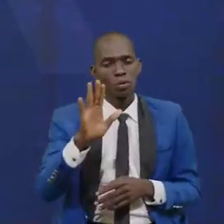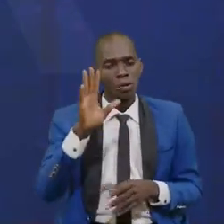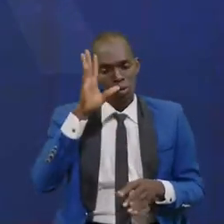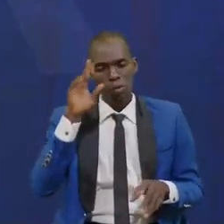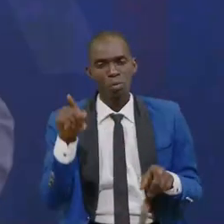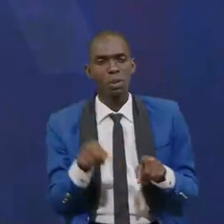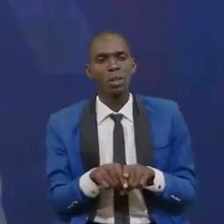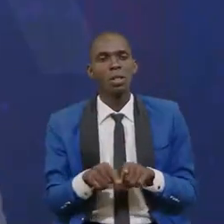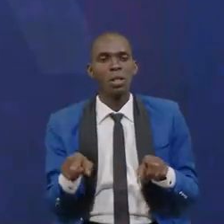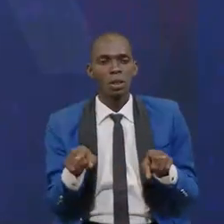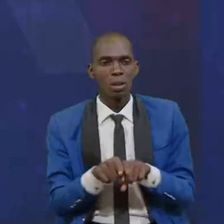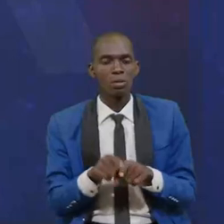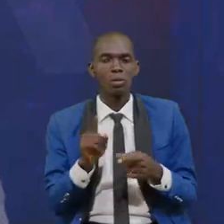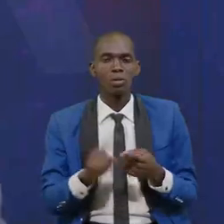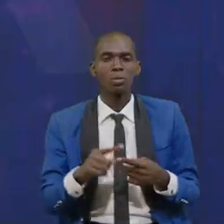prophète